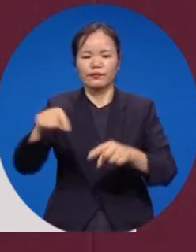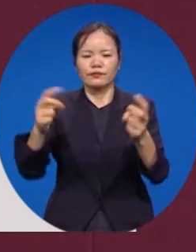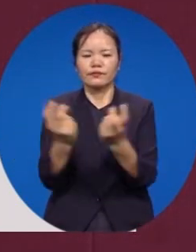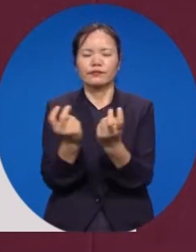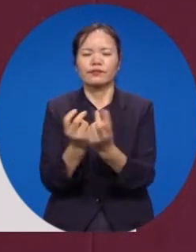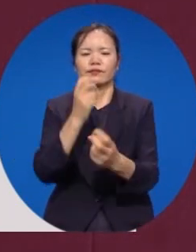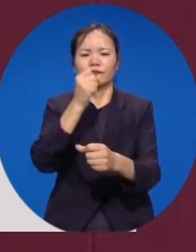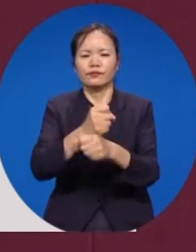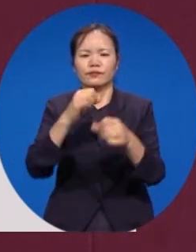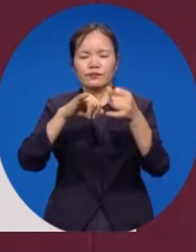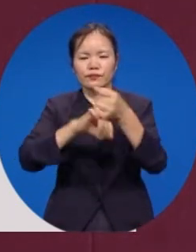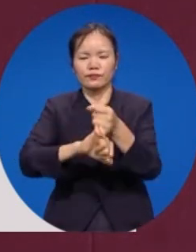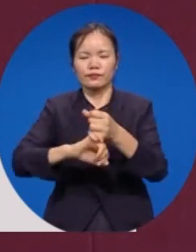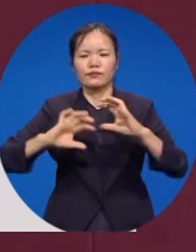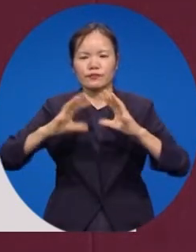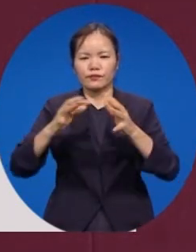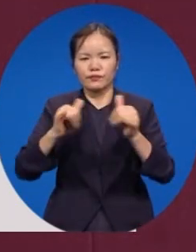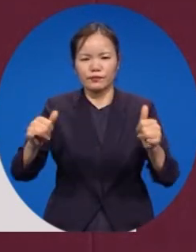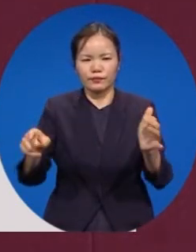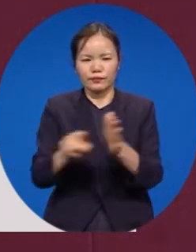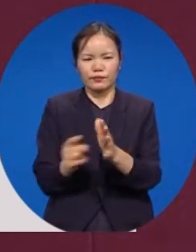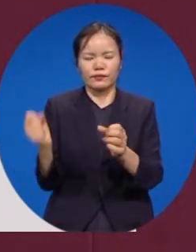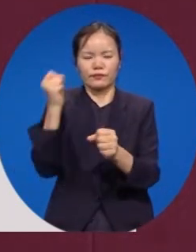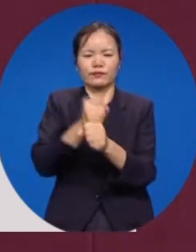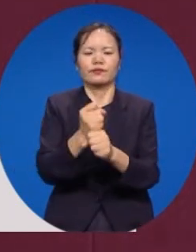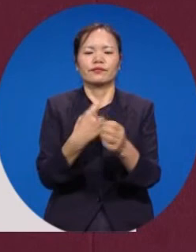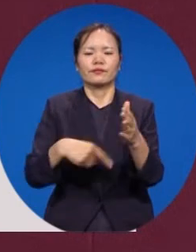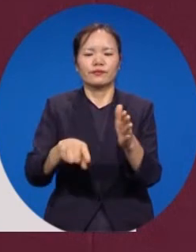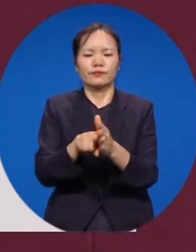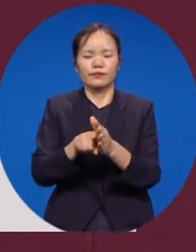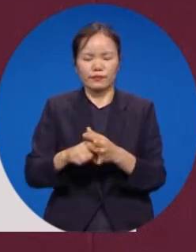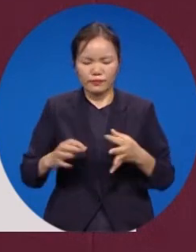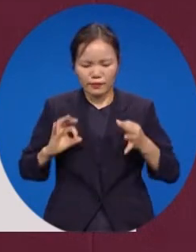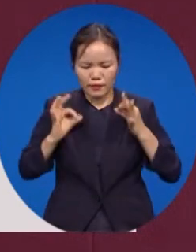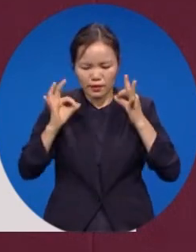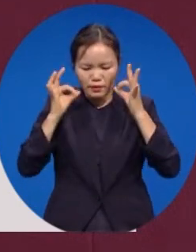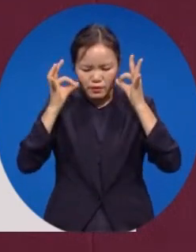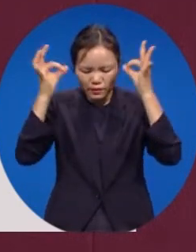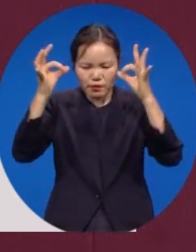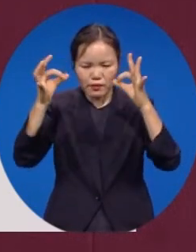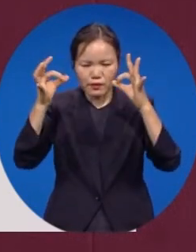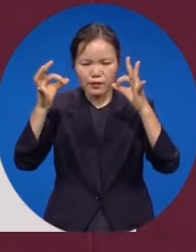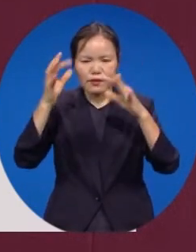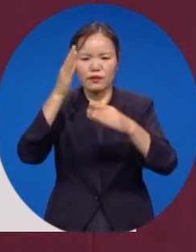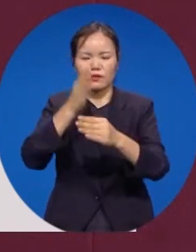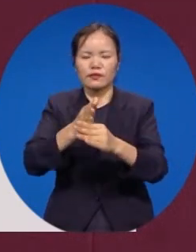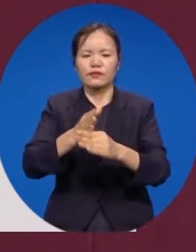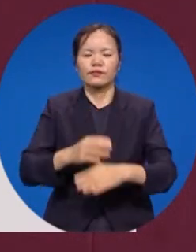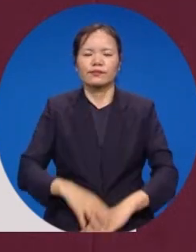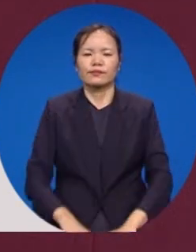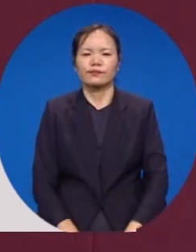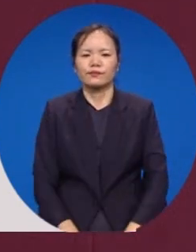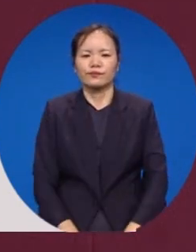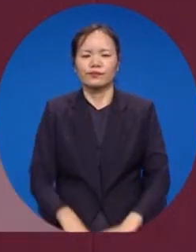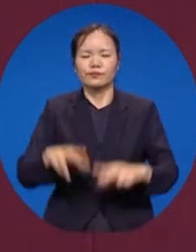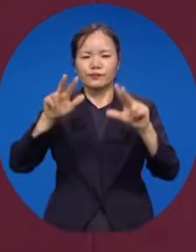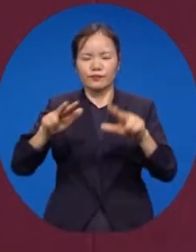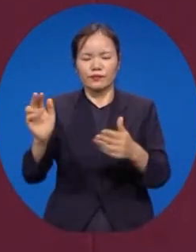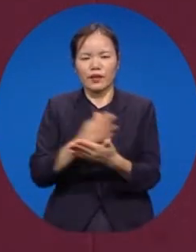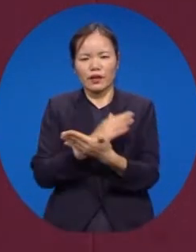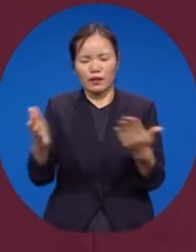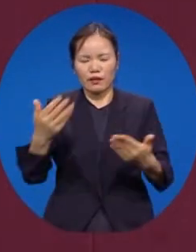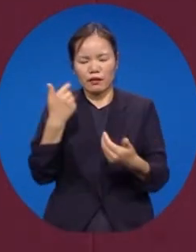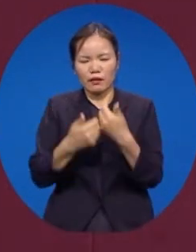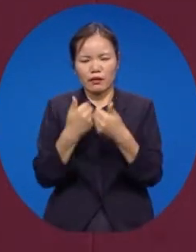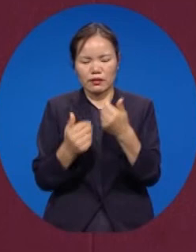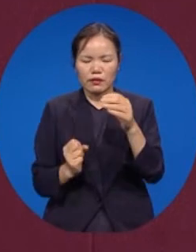만들었습니다. 국민의 신뢰를 회복하기 위해서 최선의 노력을 다하고 있습니다. 이제 분열과